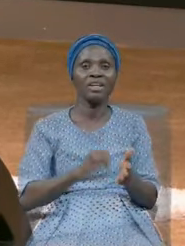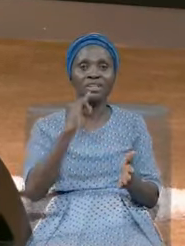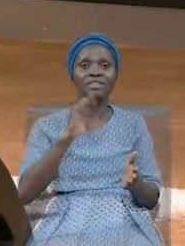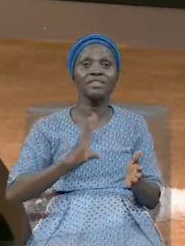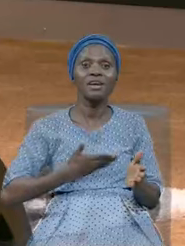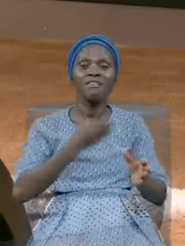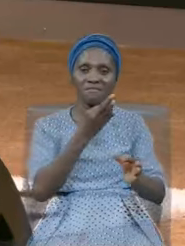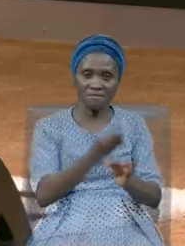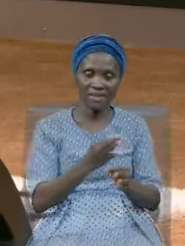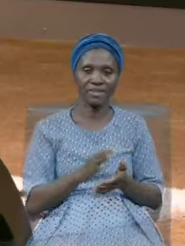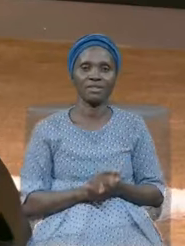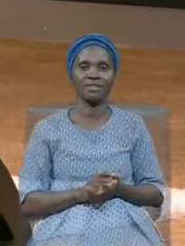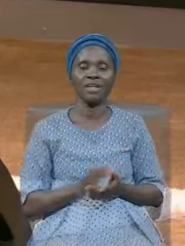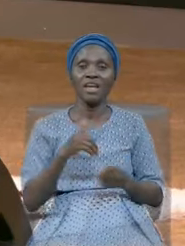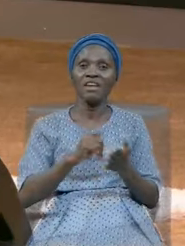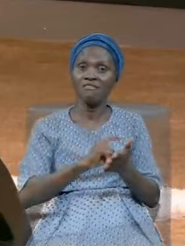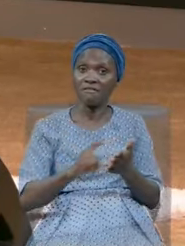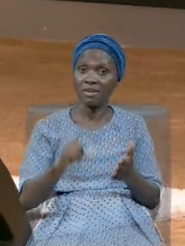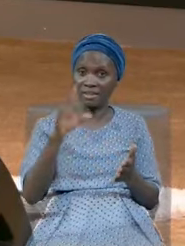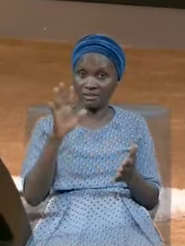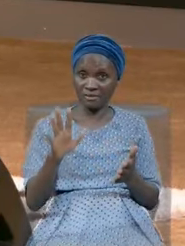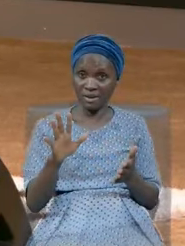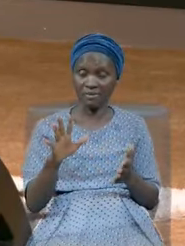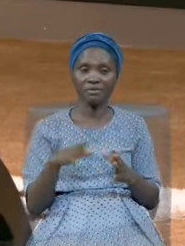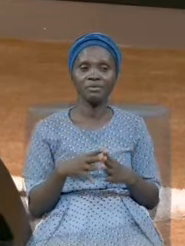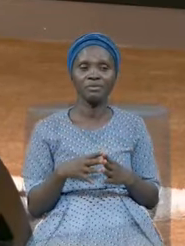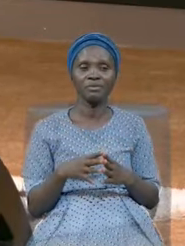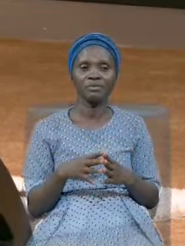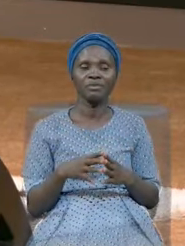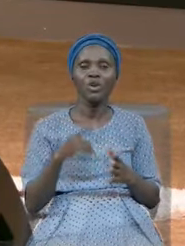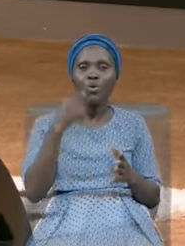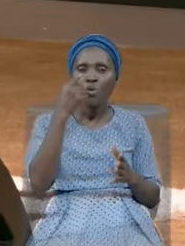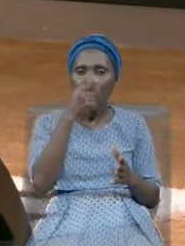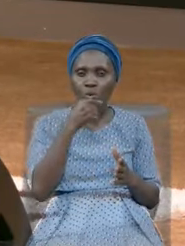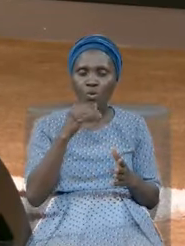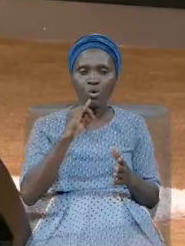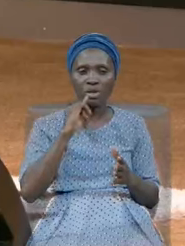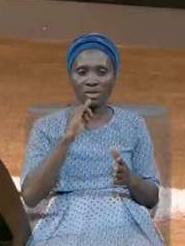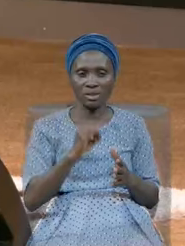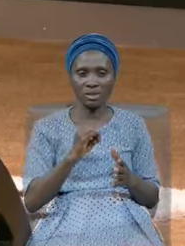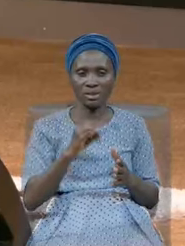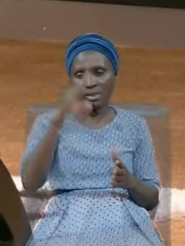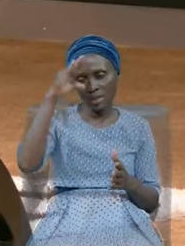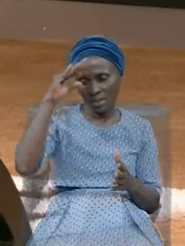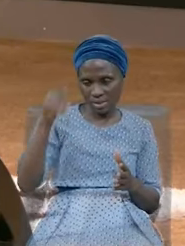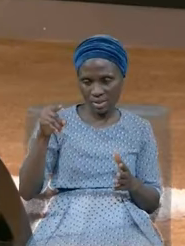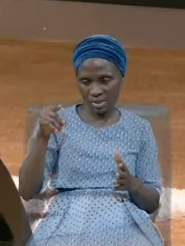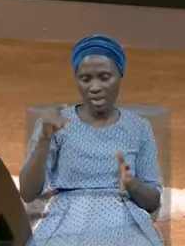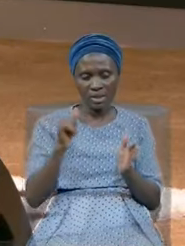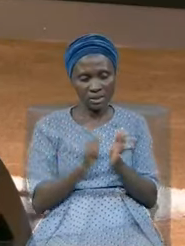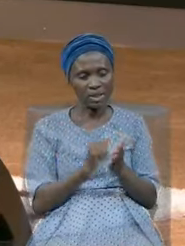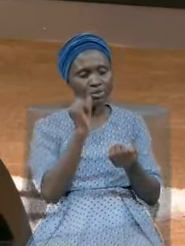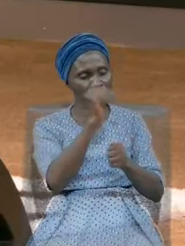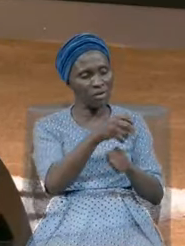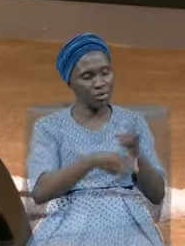VO le verset 5 verset 5 c'est lui Jésus-Christ qui